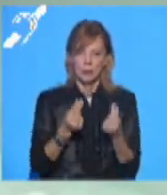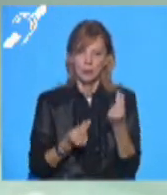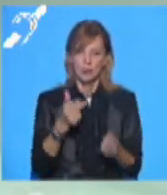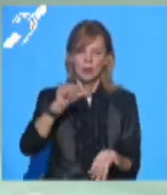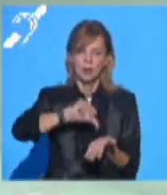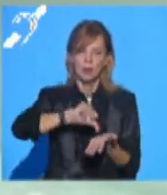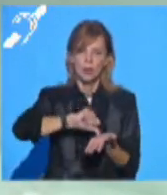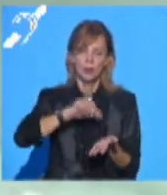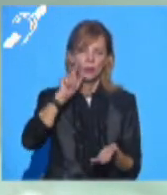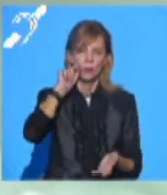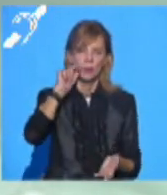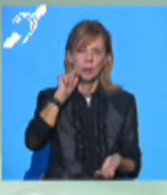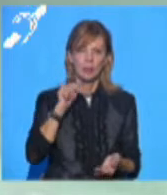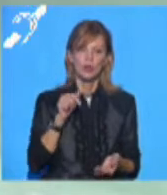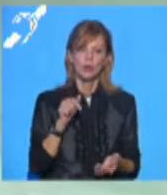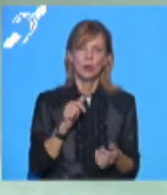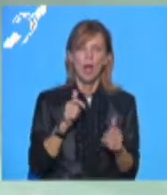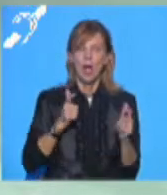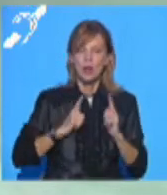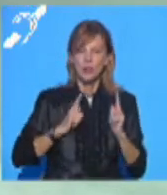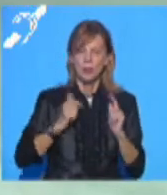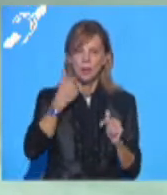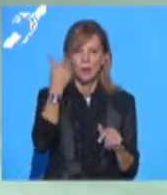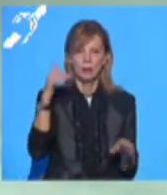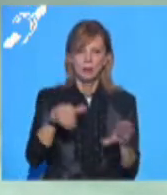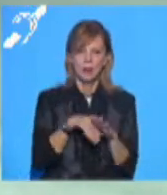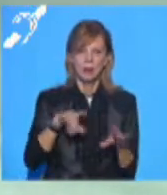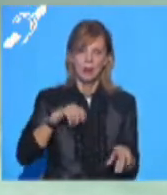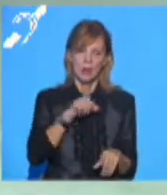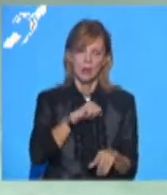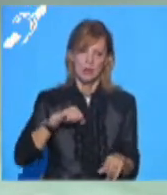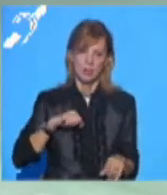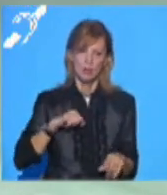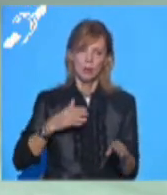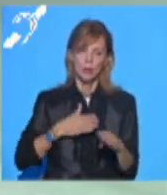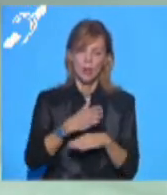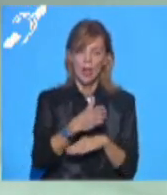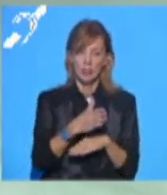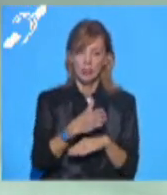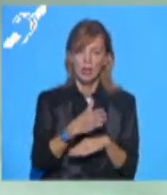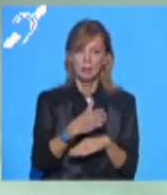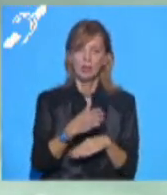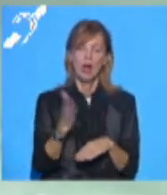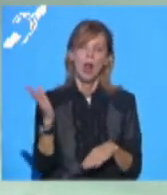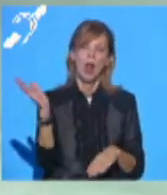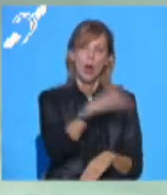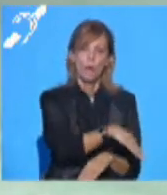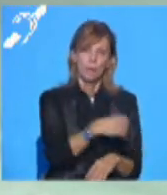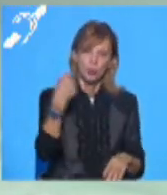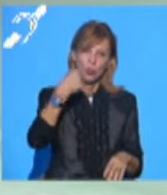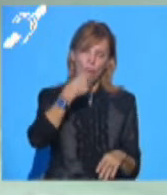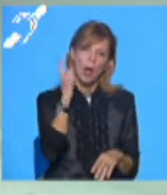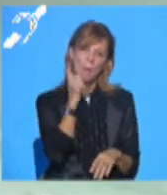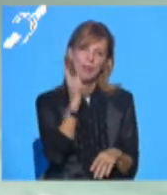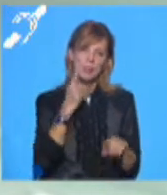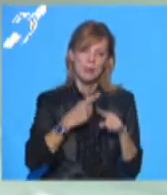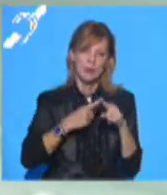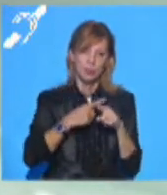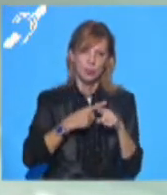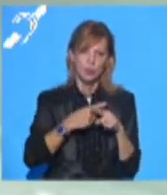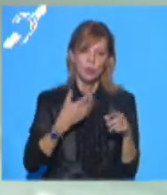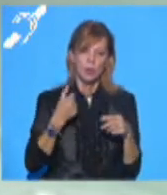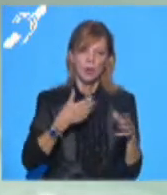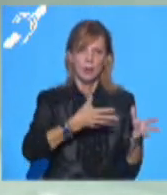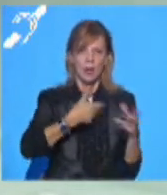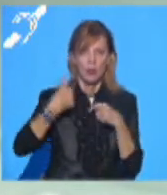centrul municipiului Pitești. A pândit momentul când angajata era singură și a intrat peste ea. A trântit-o la pământ și a amenințat-o cu cuțitul, apoi i-a desprins